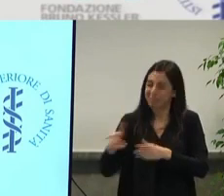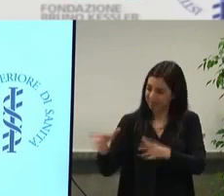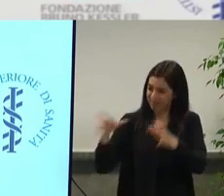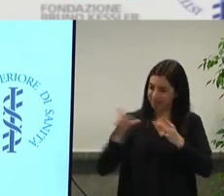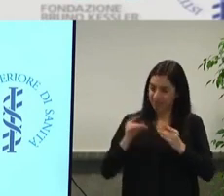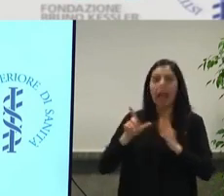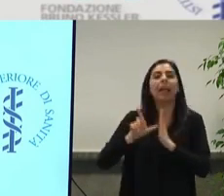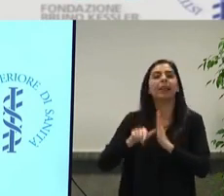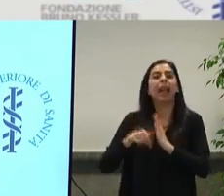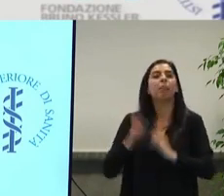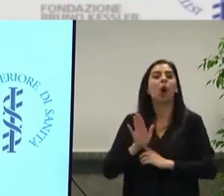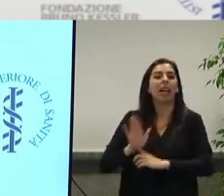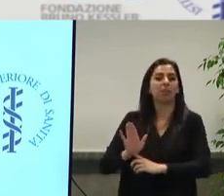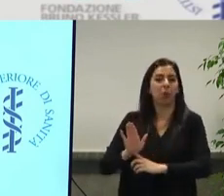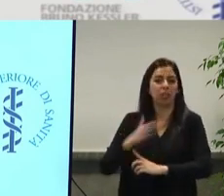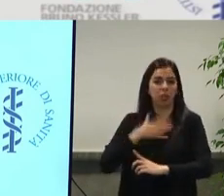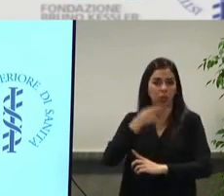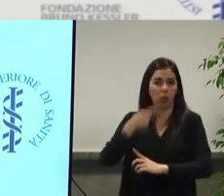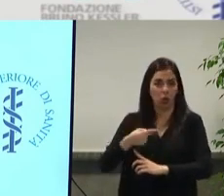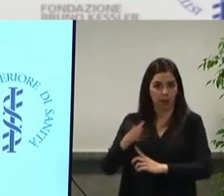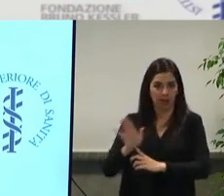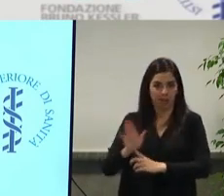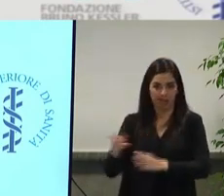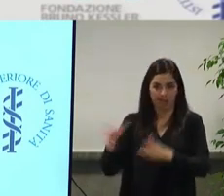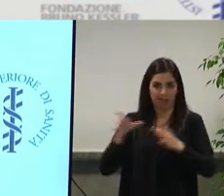esposizione. Dopodiché, di solito, a